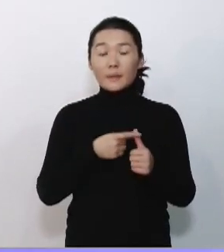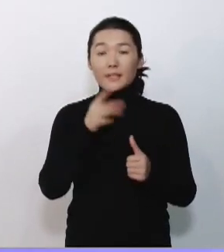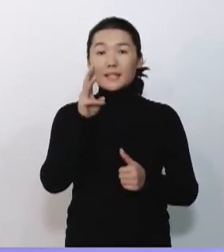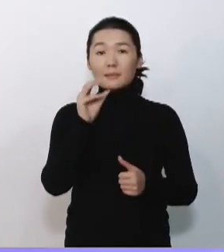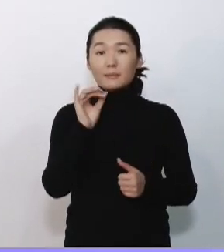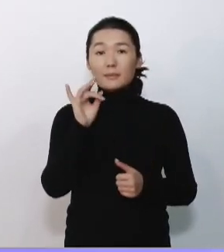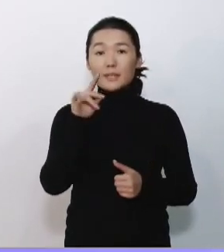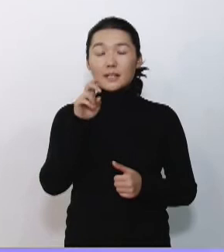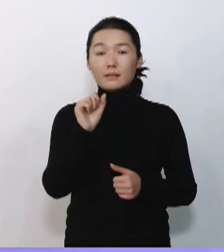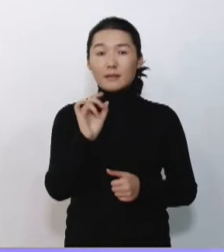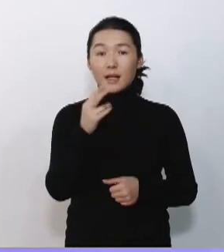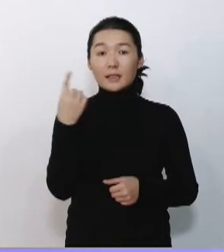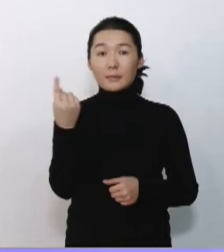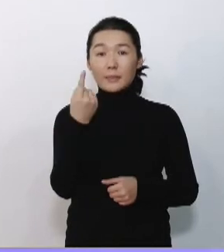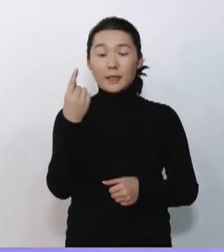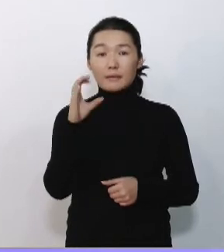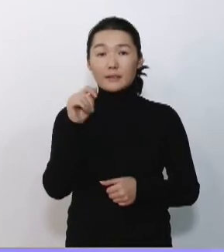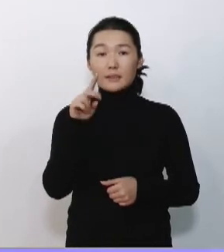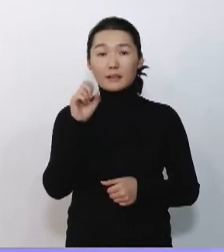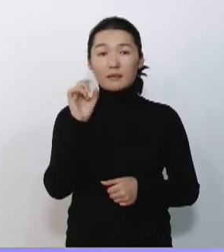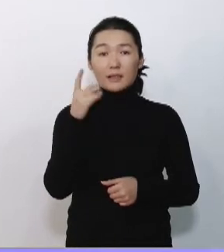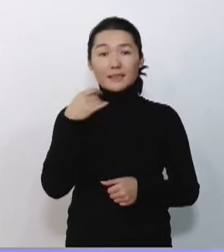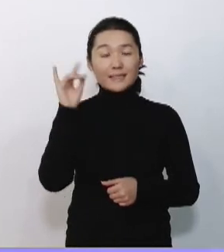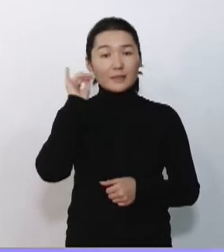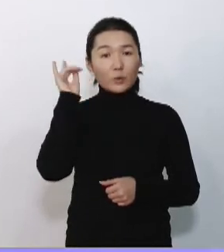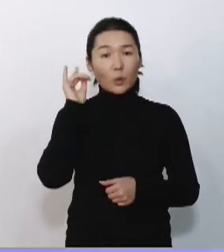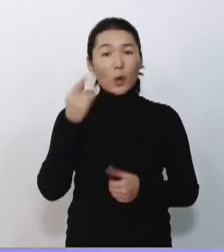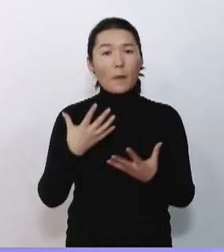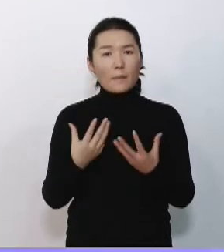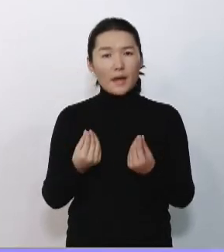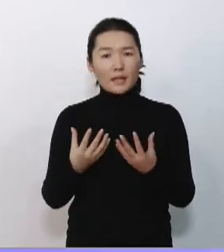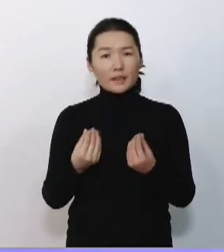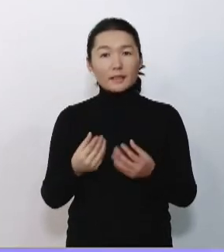Мирлан первый согласный звук мягкий.